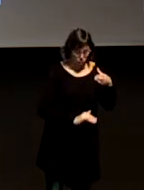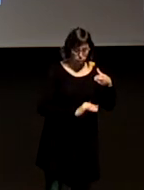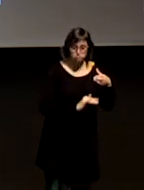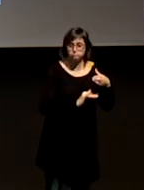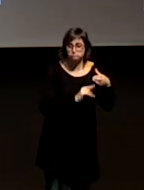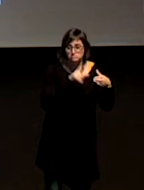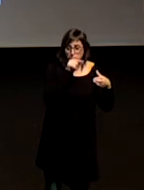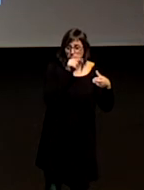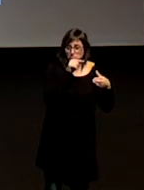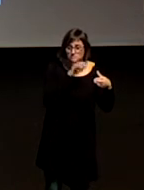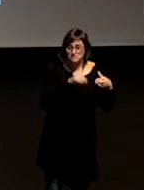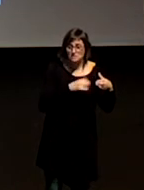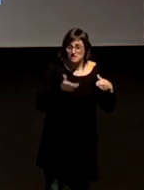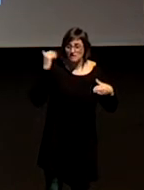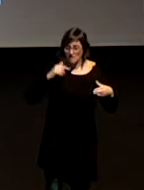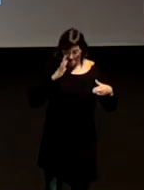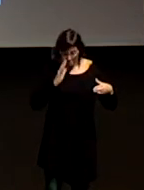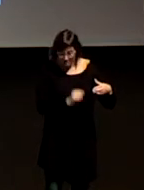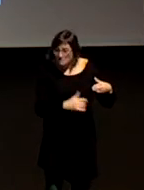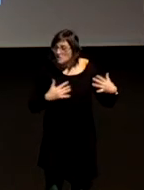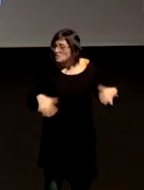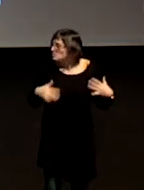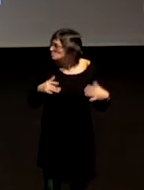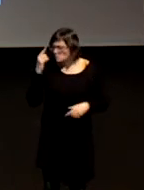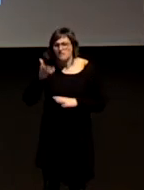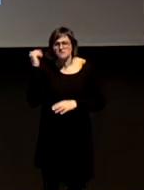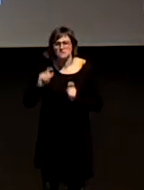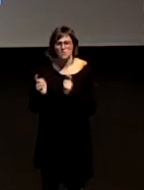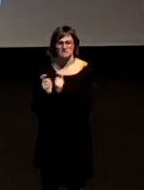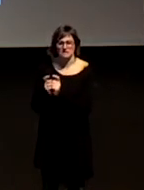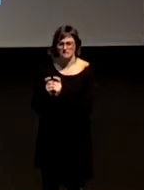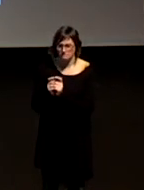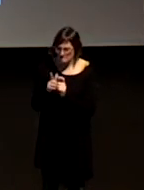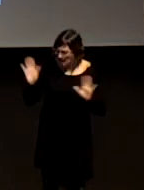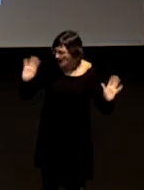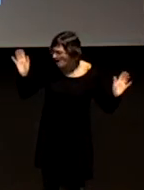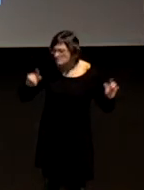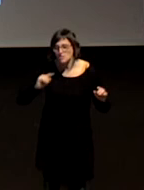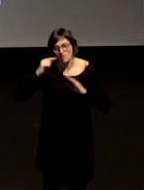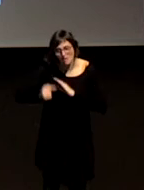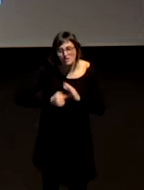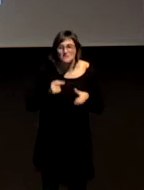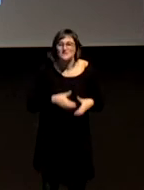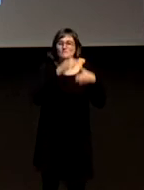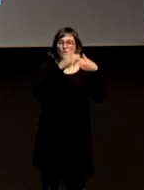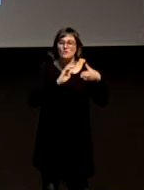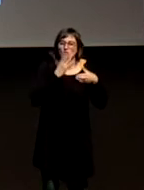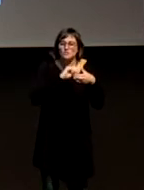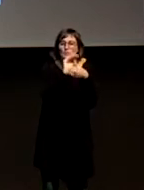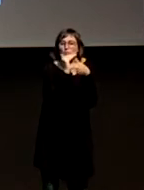l'époque qui avait passé une convention et que je refusais d'edf à l'époque qui était repassé sur toute la france pour mettre des petits chapeaux